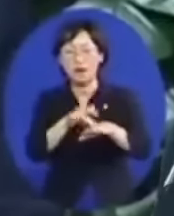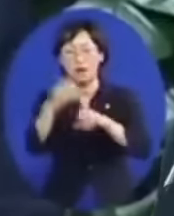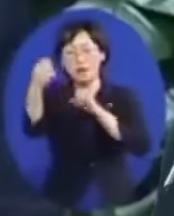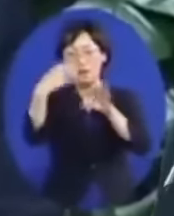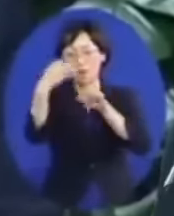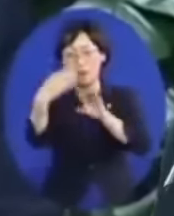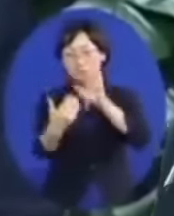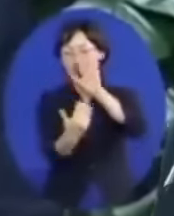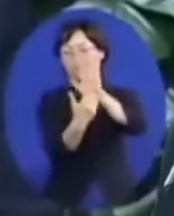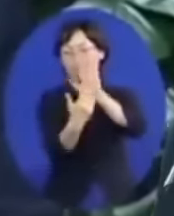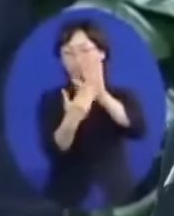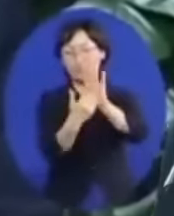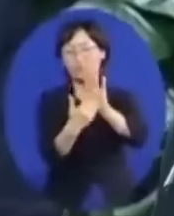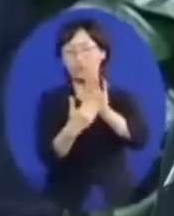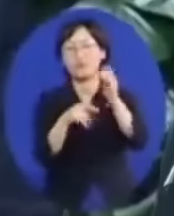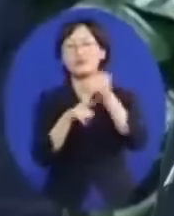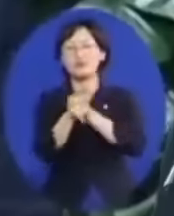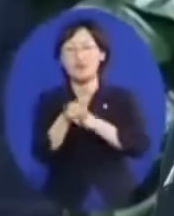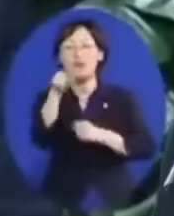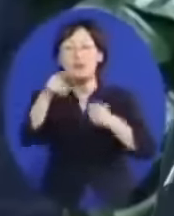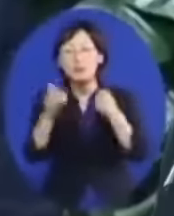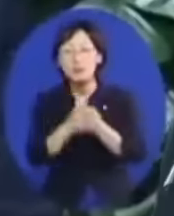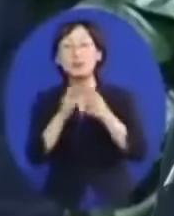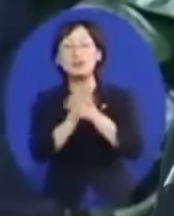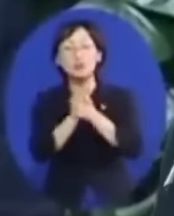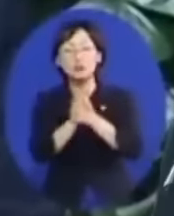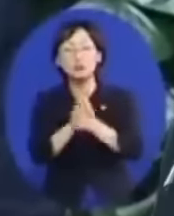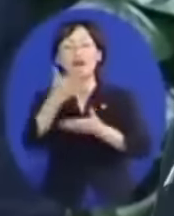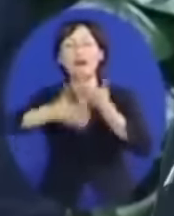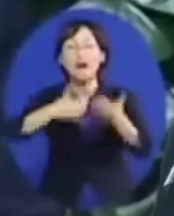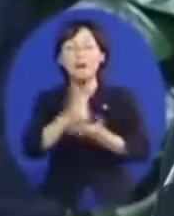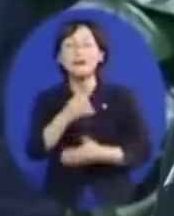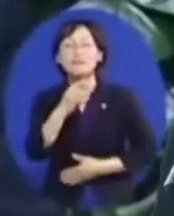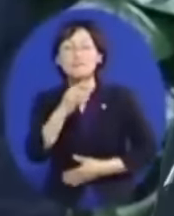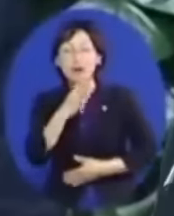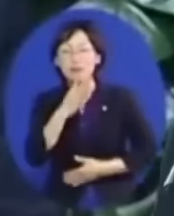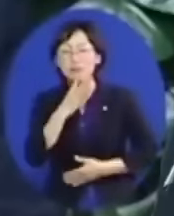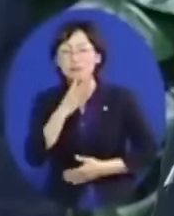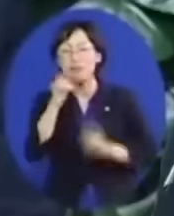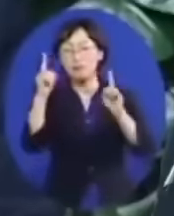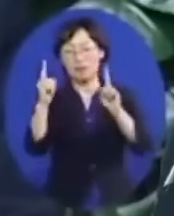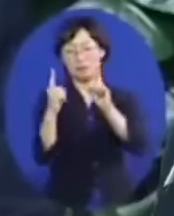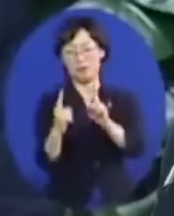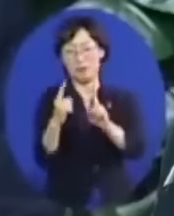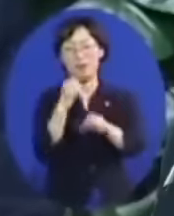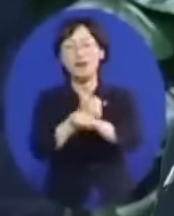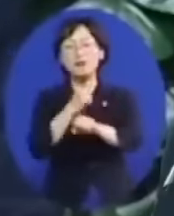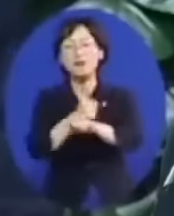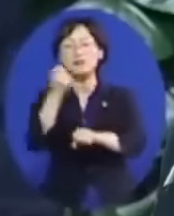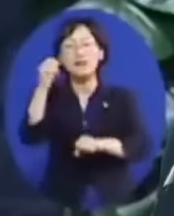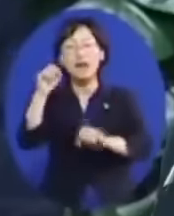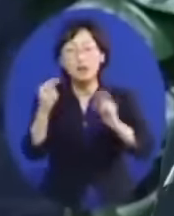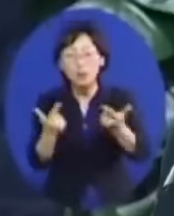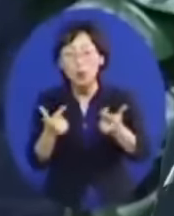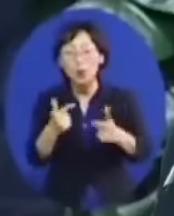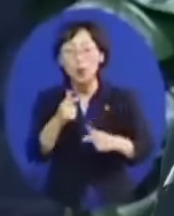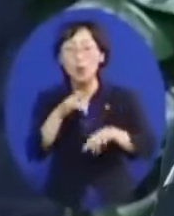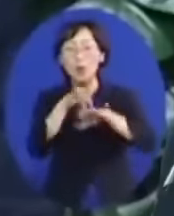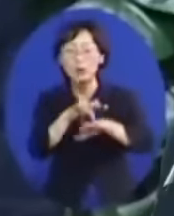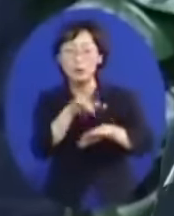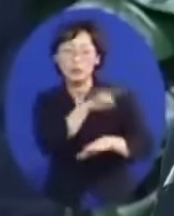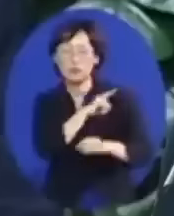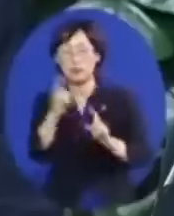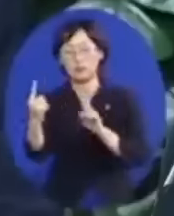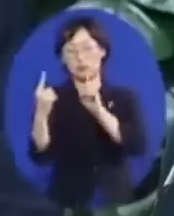못 내려오도록 막았던 것입니다. 그러므로 기도는 하나님만 상대하는 것이 아니라 마귀와 먼저 상대해야